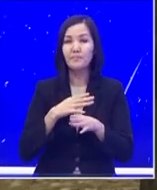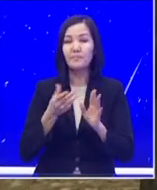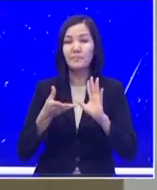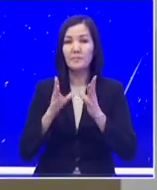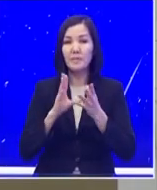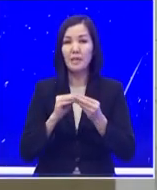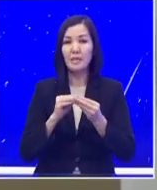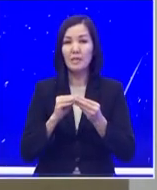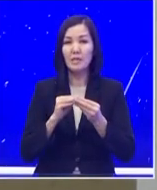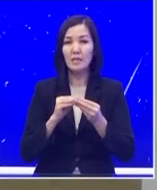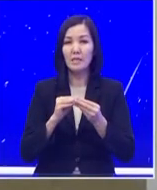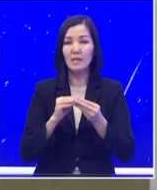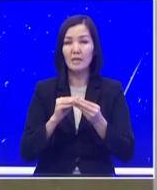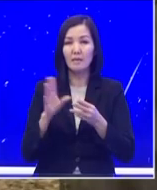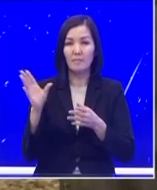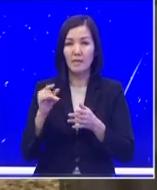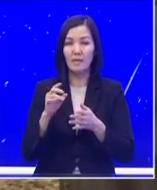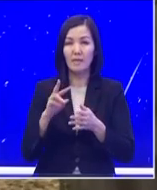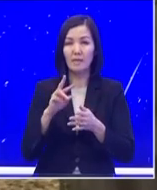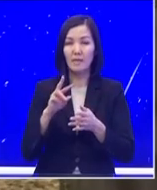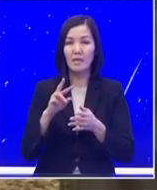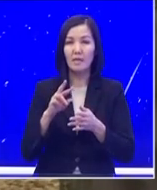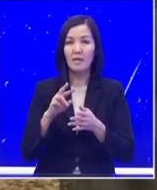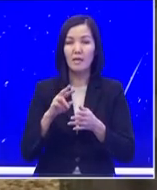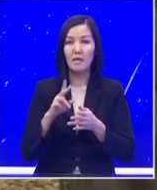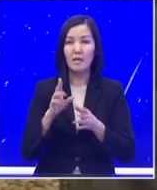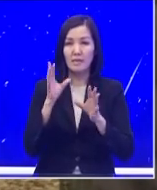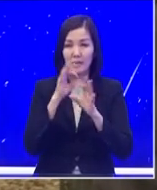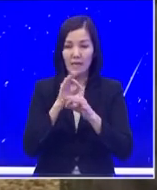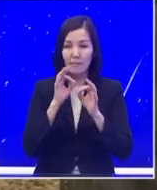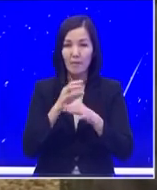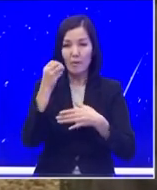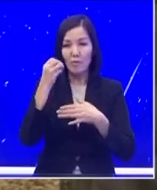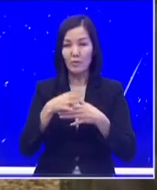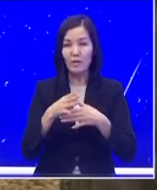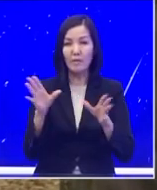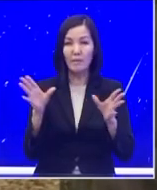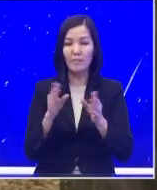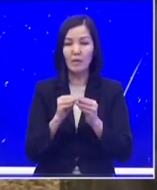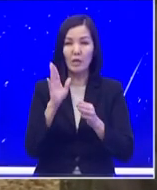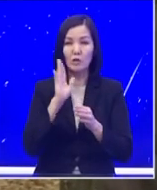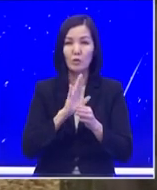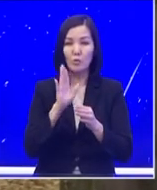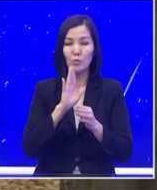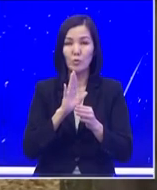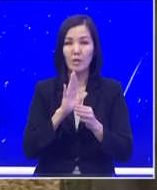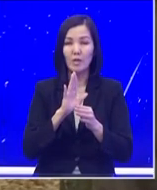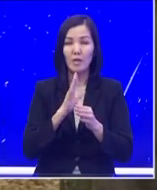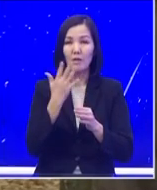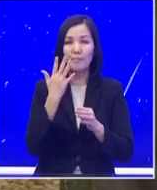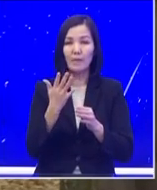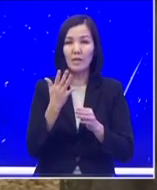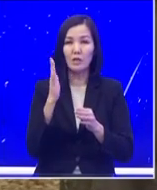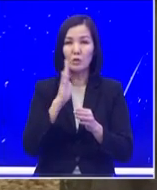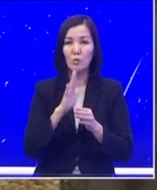нәтижесі ешқандай теріс емес. Ұлттық сараптама орталығымен Есік қаласының су құбыры бойынша 5